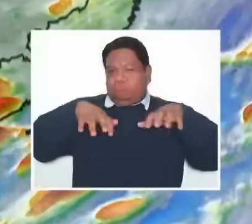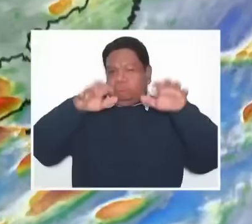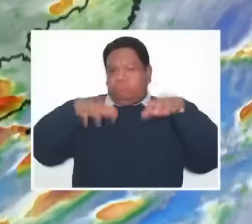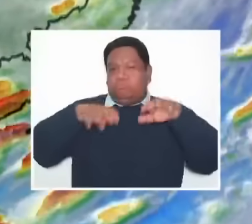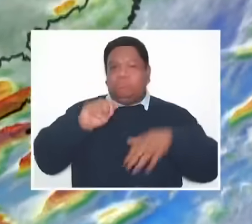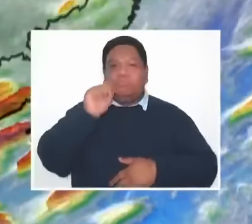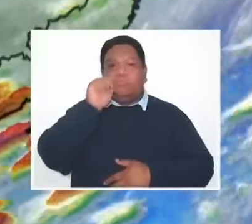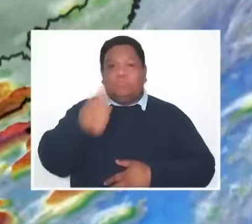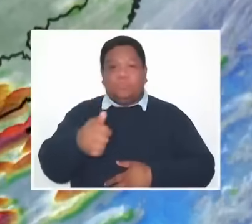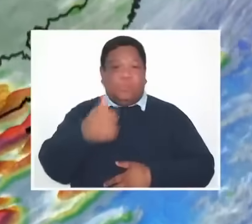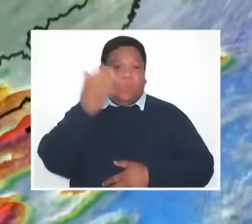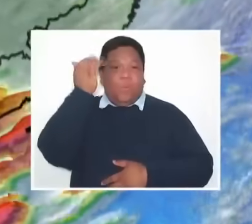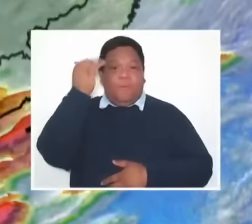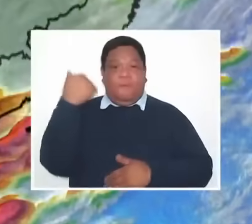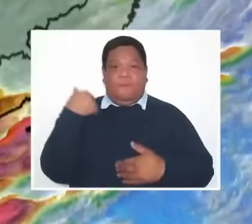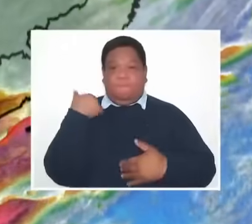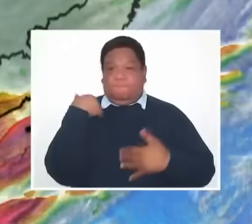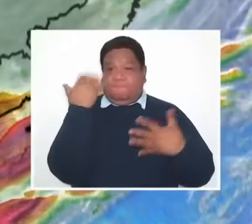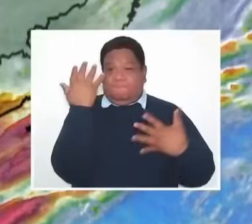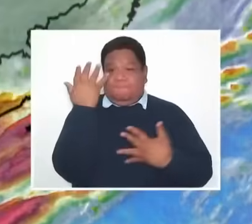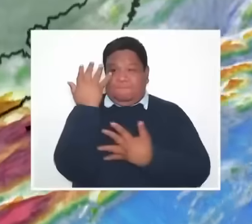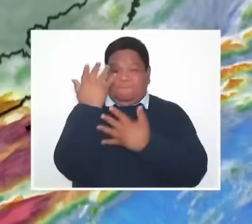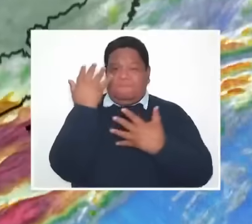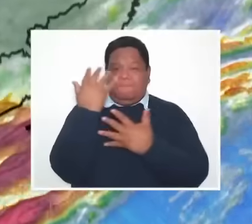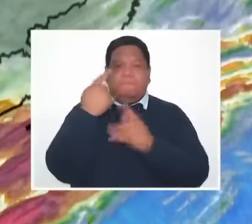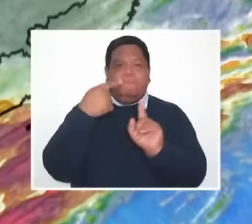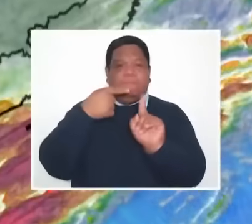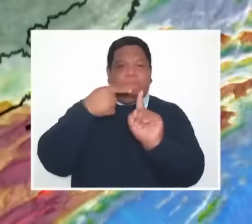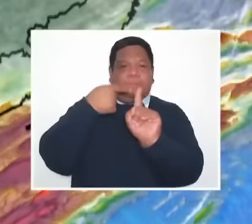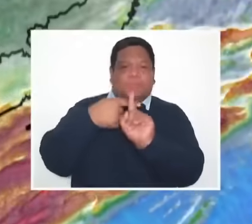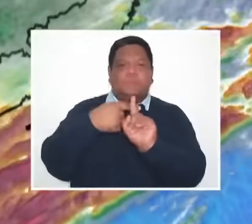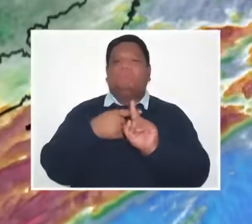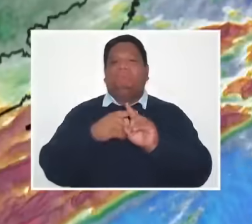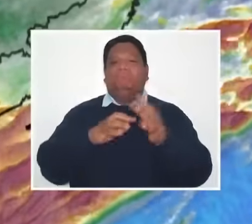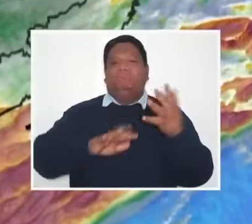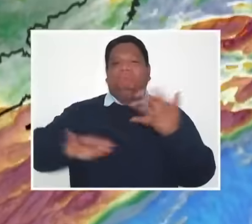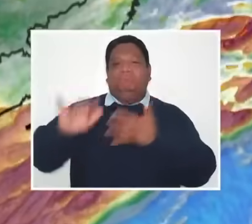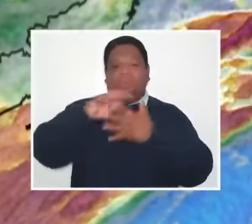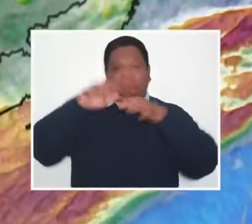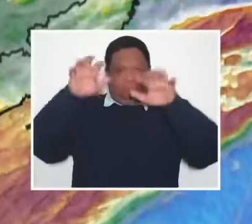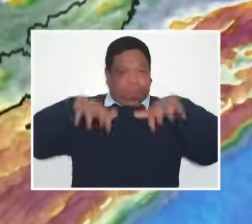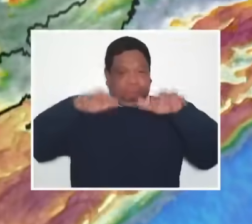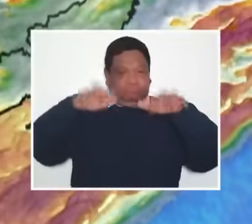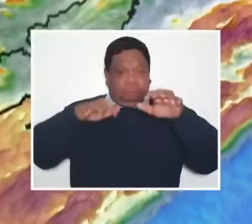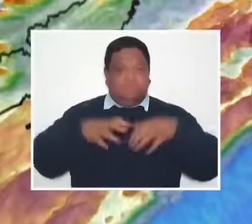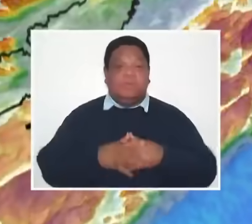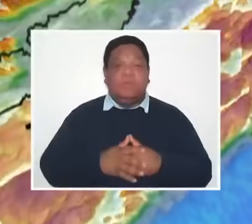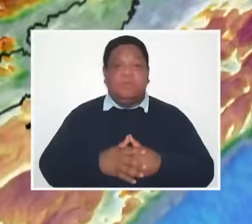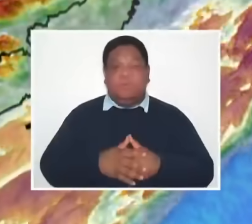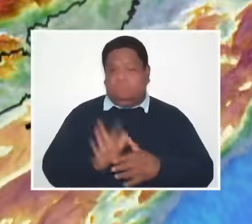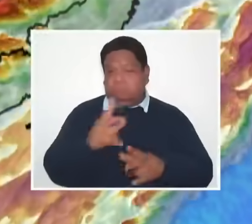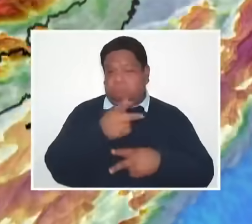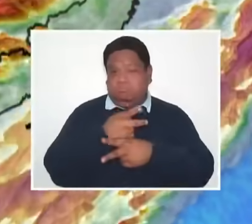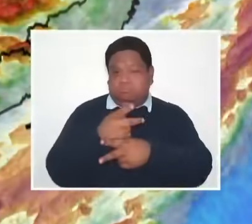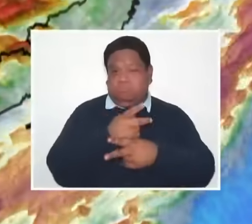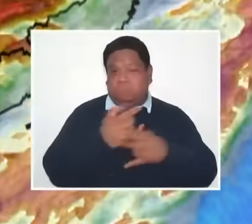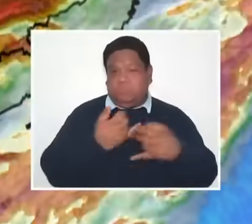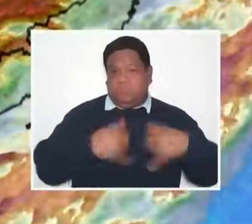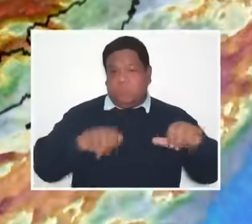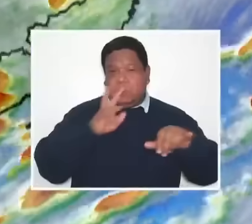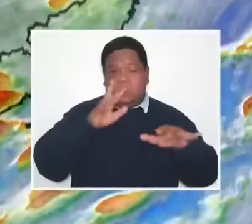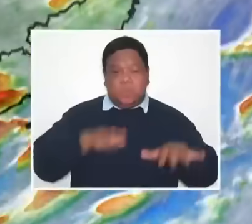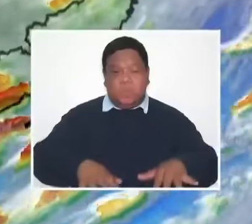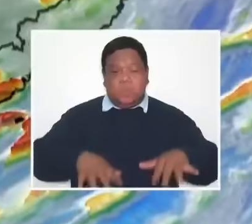sa habagat, meron din pong thunderstorms. Maghanda at magingat pa po kapamilya dahil posible pa ang mga pagbaha at pagguho ng